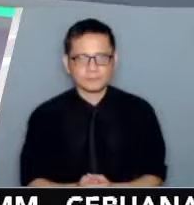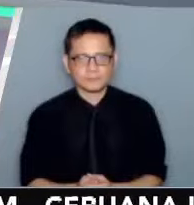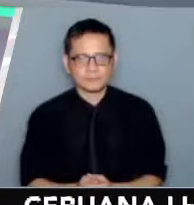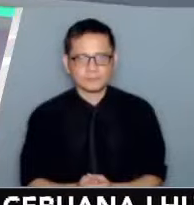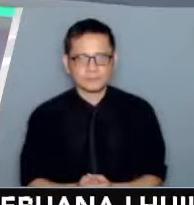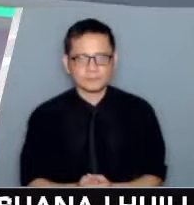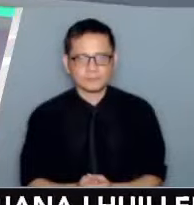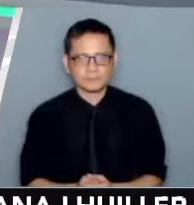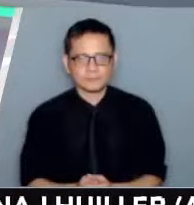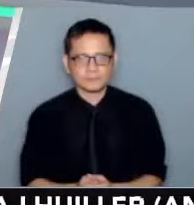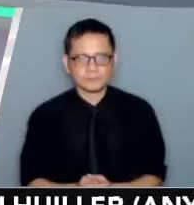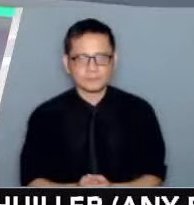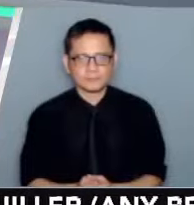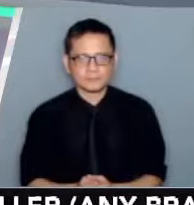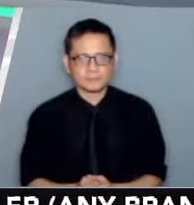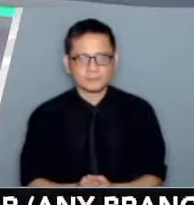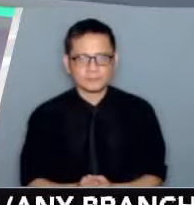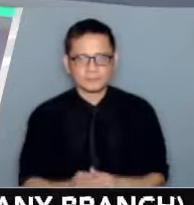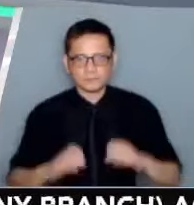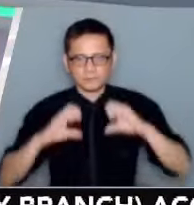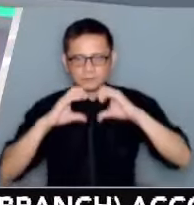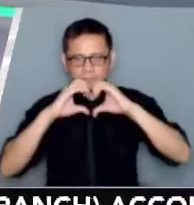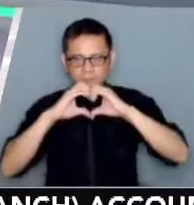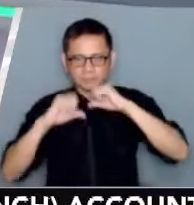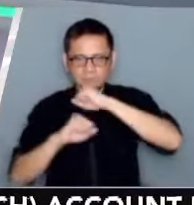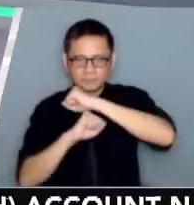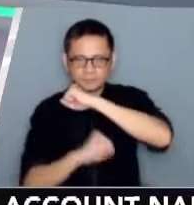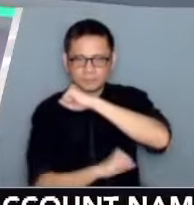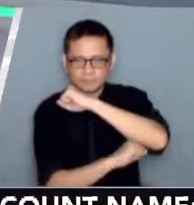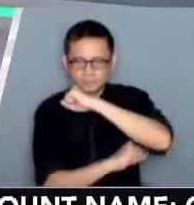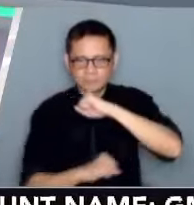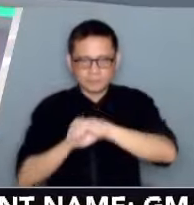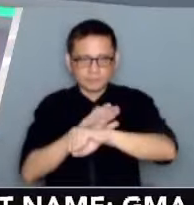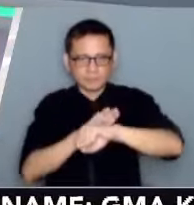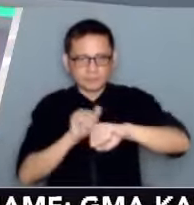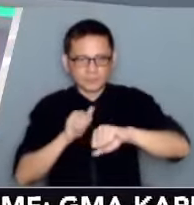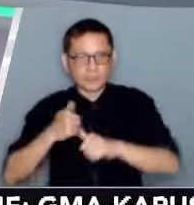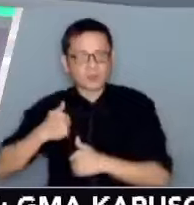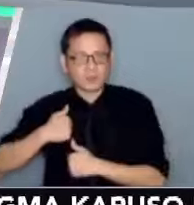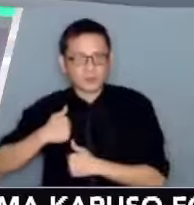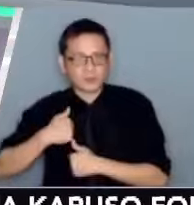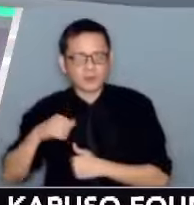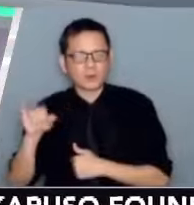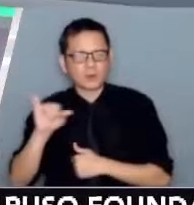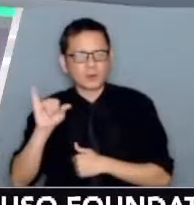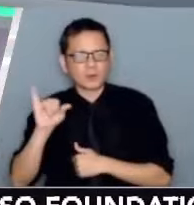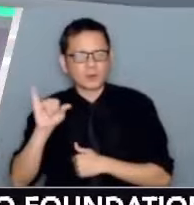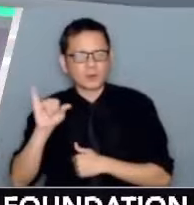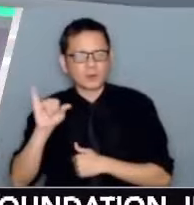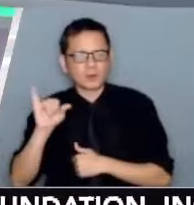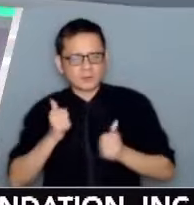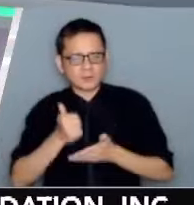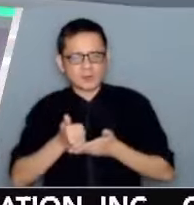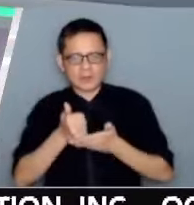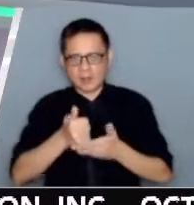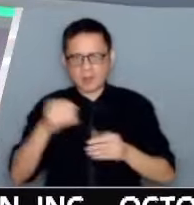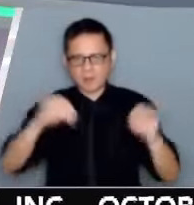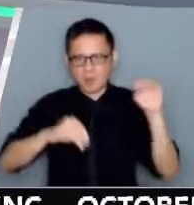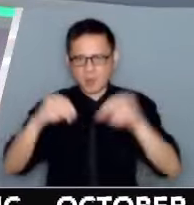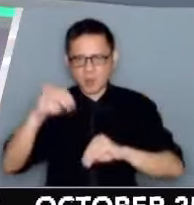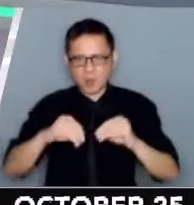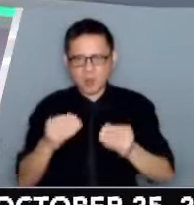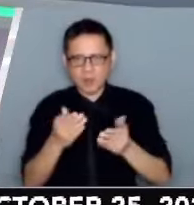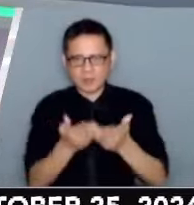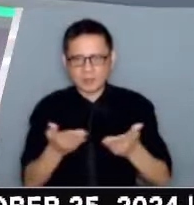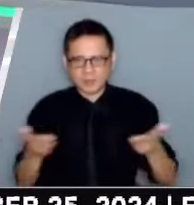Iniiwang ng GMA Kapuso Foundation ang ilang reservists at mga artista sa repacking ng relief goods para sa mga nasalantan ng